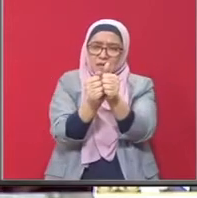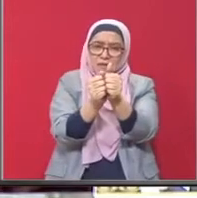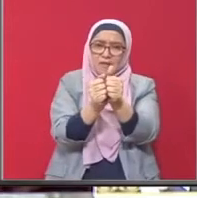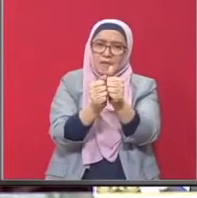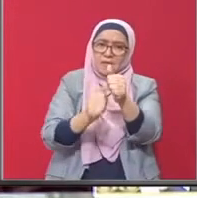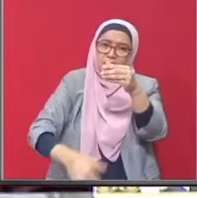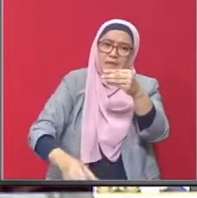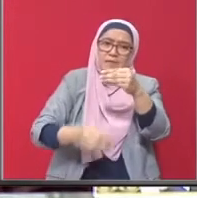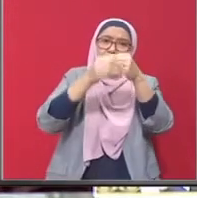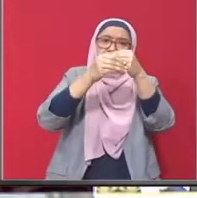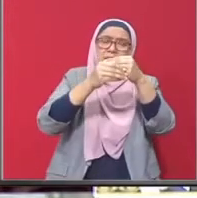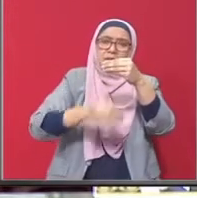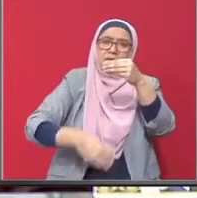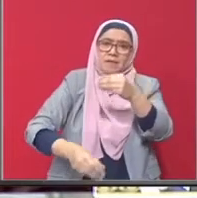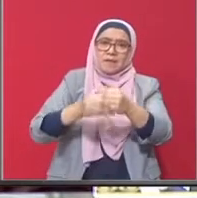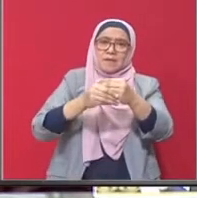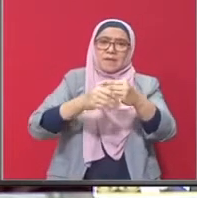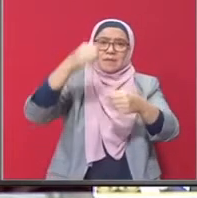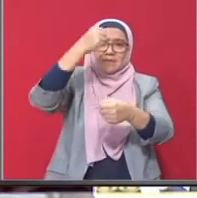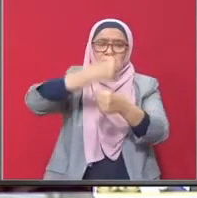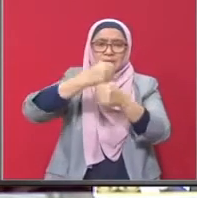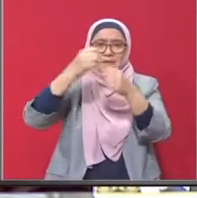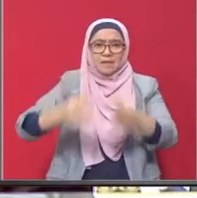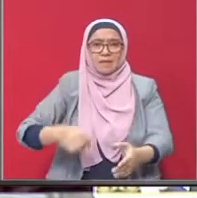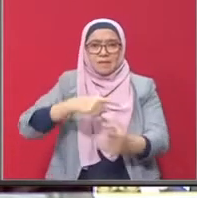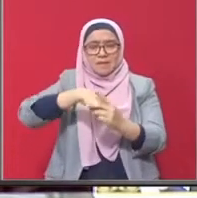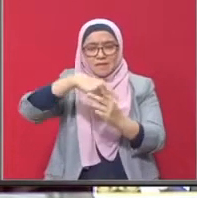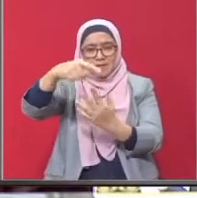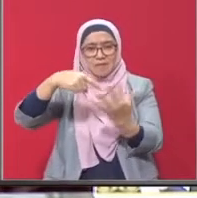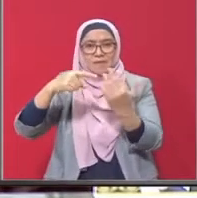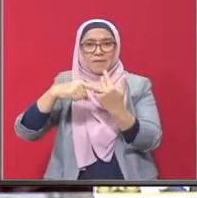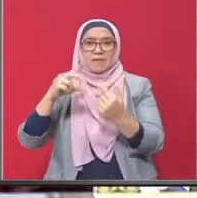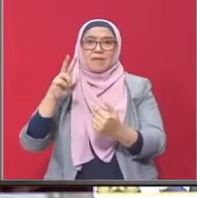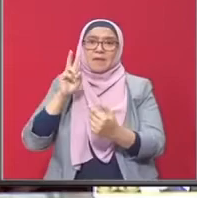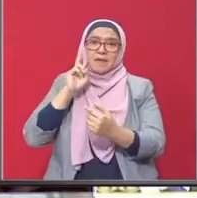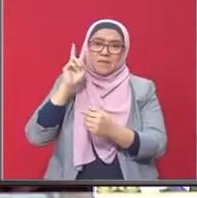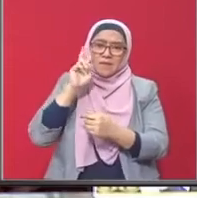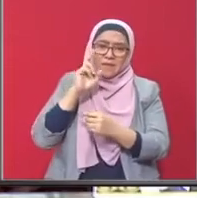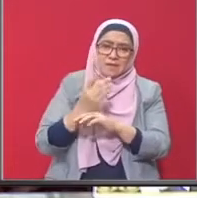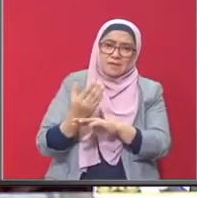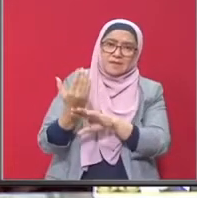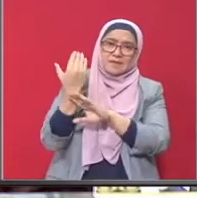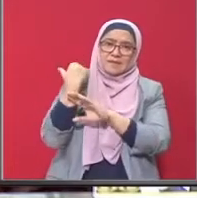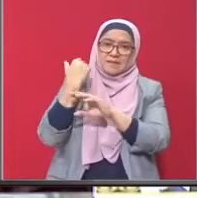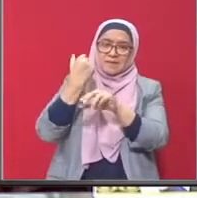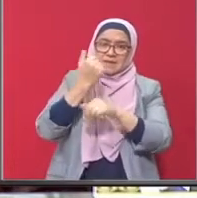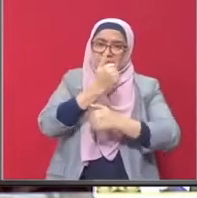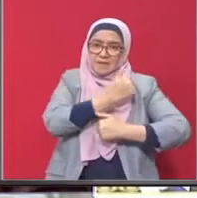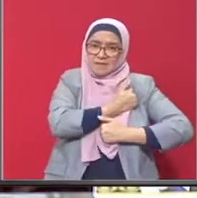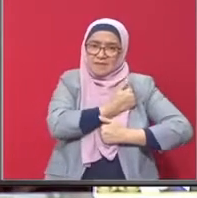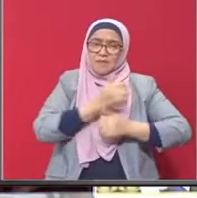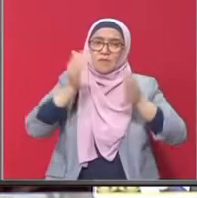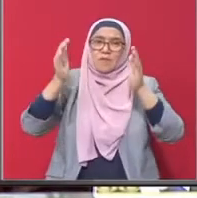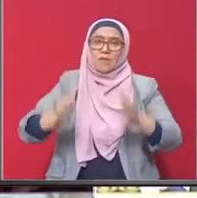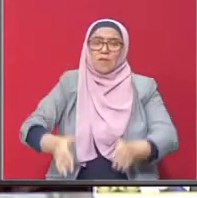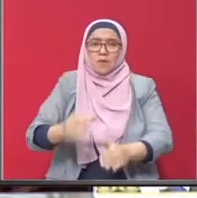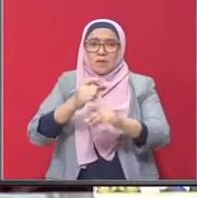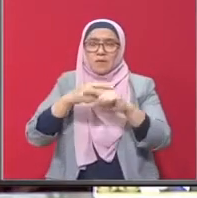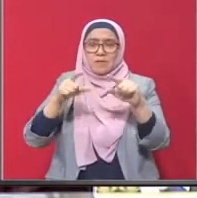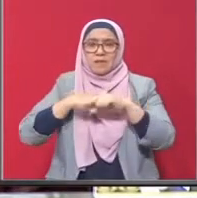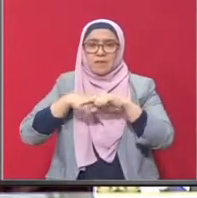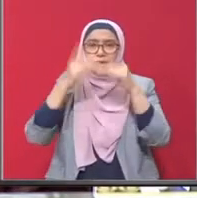menambahkan anggota daripada betrand akan troll depan orang asli dan juga disebut dalam Bab laju atau